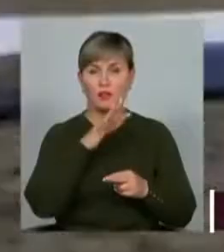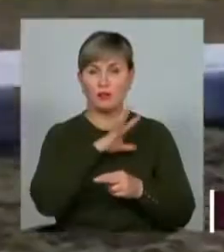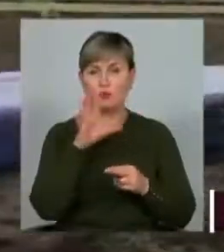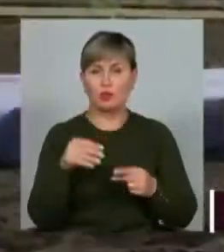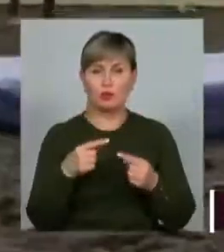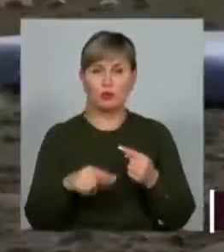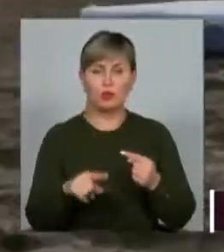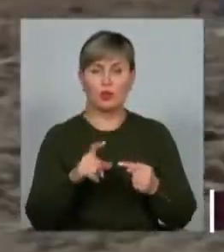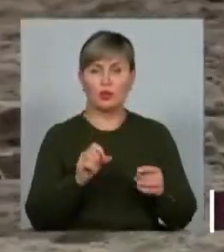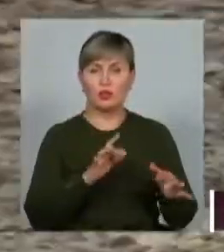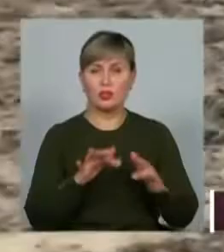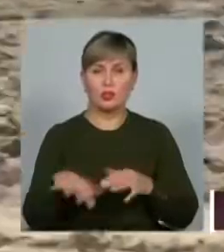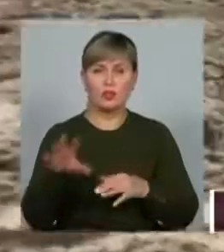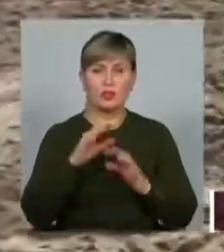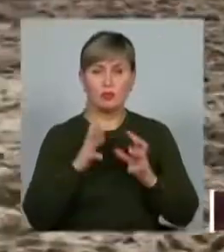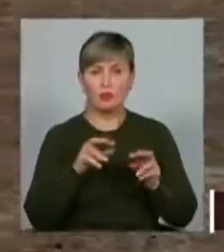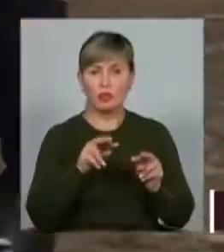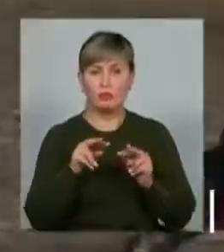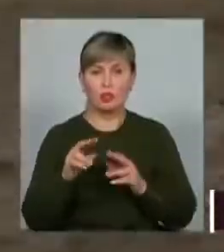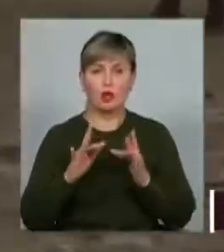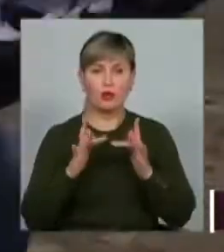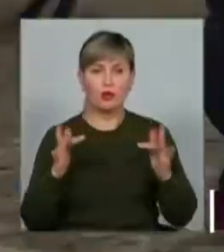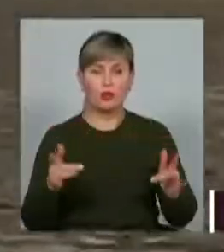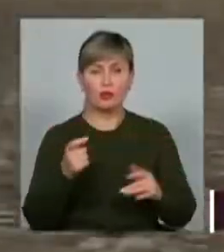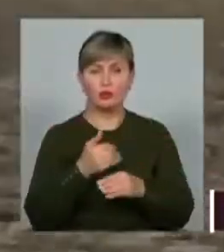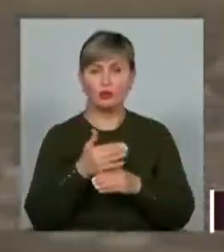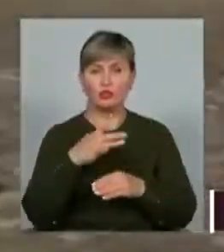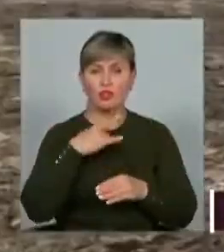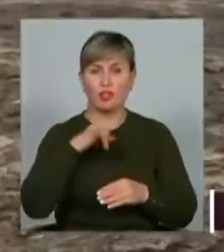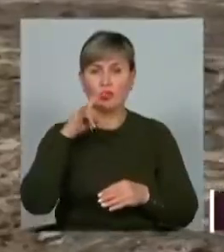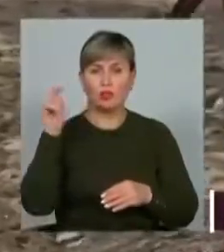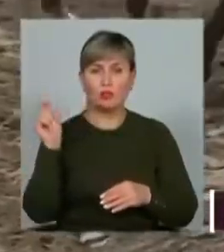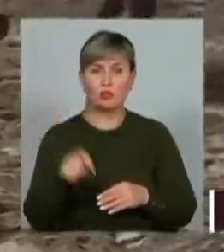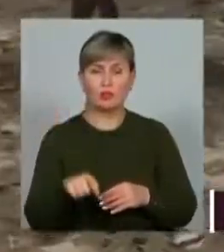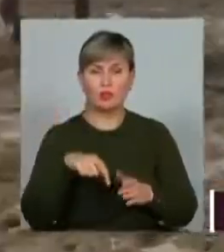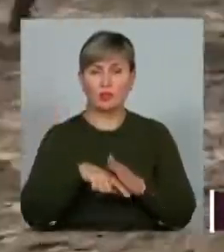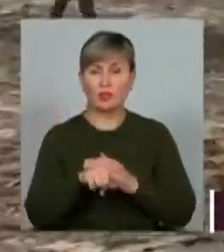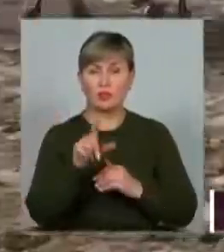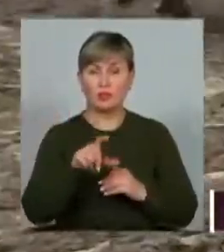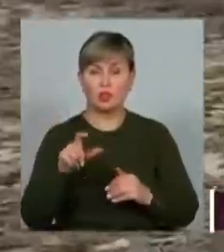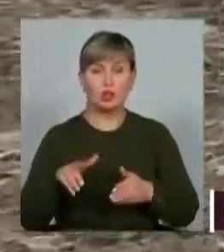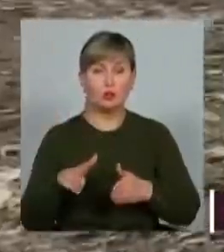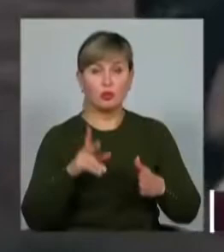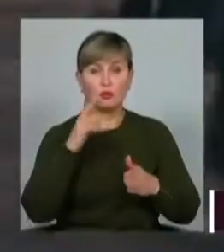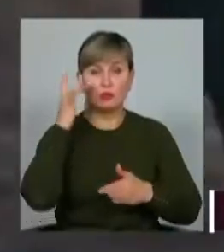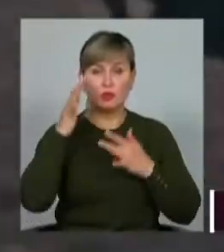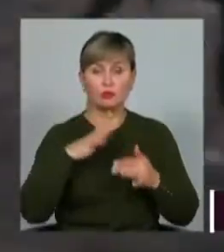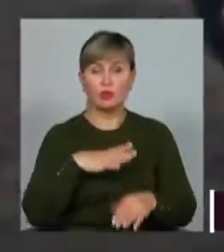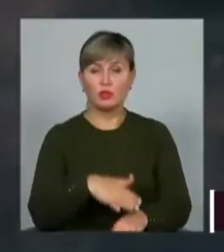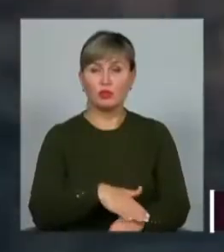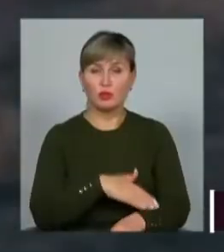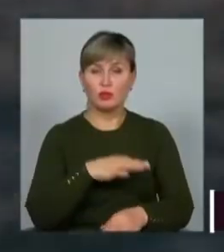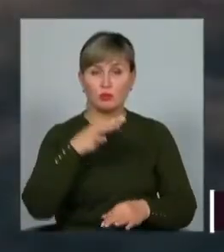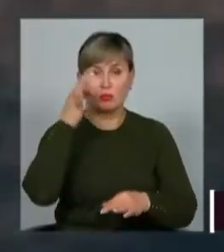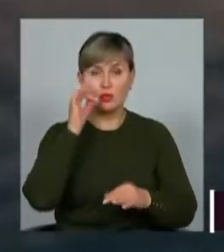по-другому. За церемонией весь мир наблюдал онлайн, а чуть позже в Казахстан прибыл заветный трофей. Путь к мечте был долгим, вспоминают